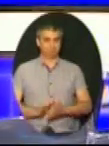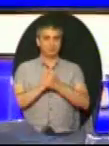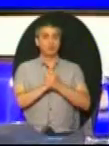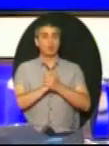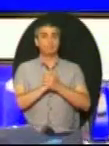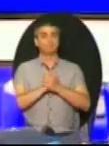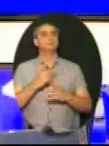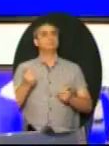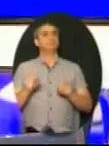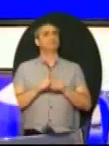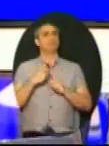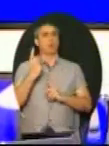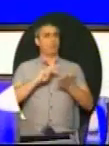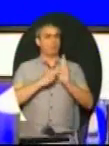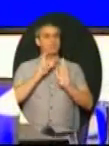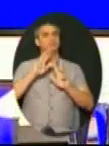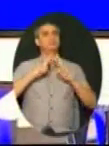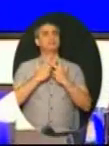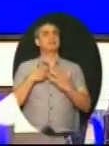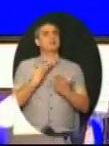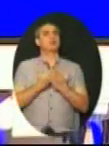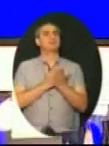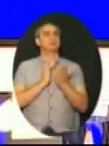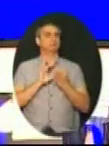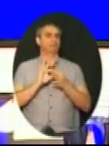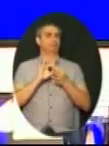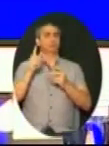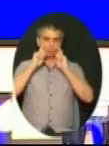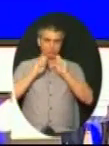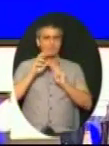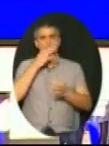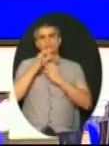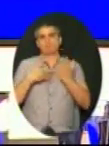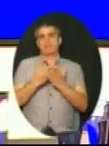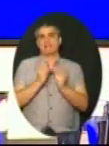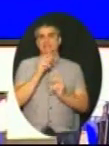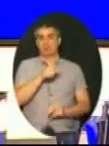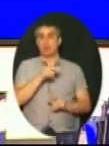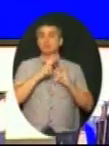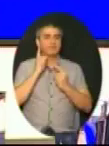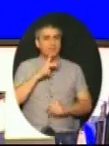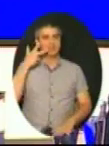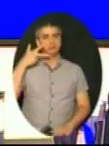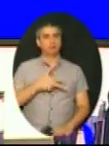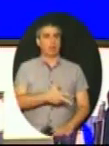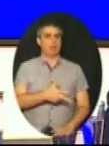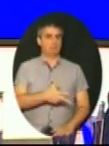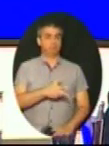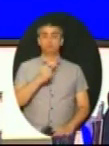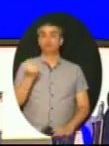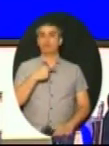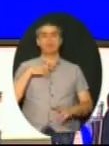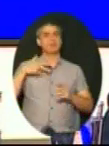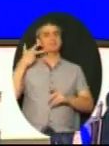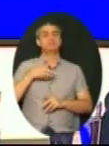שלום לכם. לכל פוליטיקאי יש צוות יועצים קרוב שעליו הוא סומך ושאיתו הוא מתייעץ. הצוות הזה נקרא צוללת. השבוע